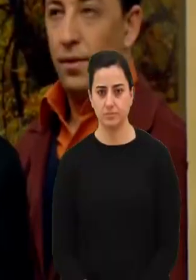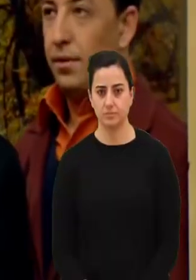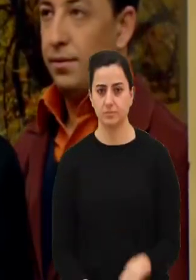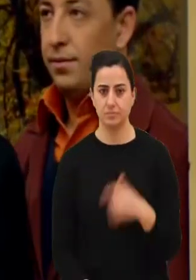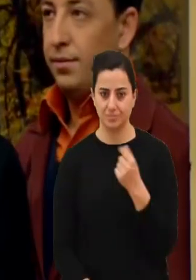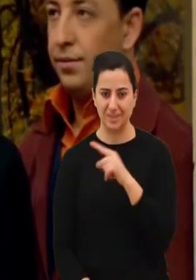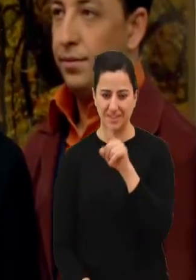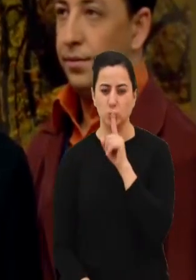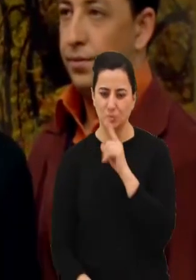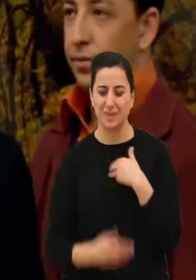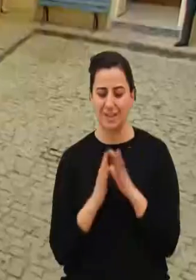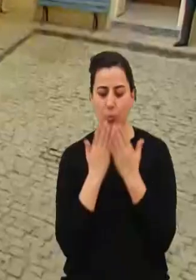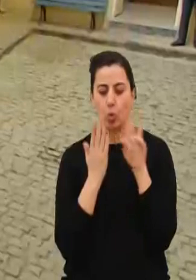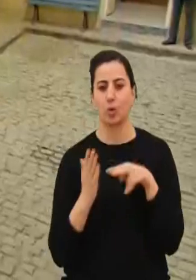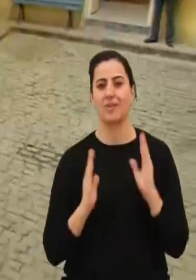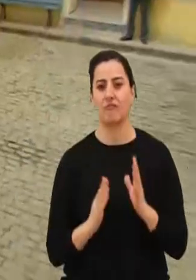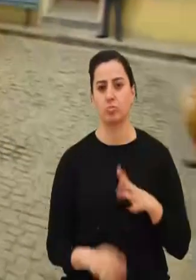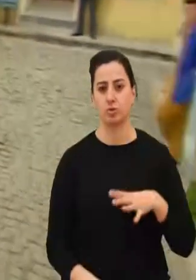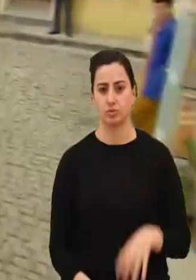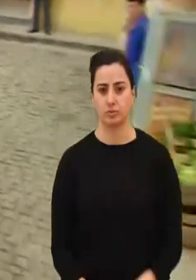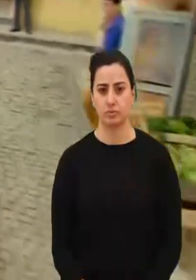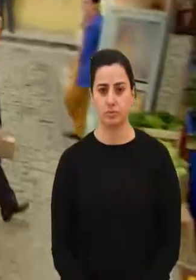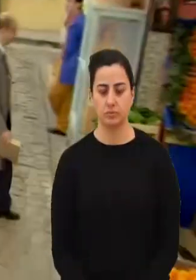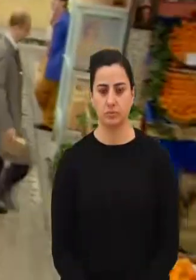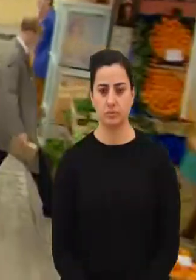Biraz sessiz olursanız kitap okuyacağım.